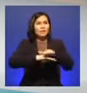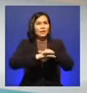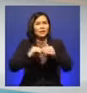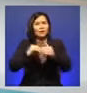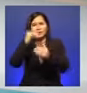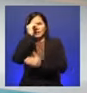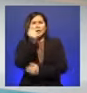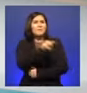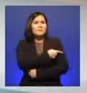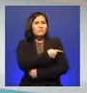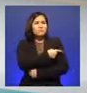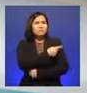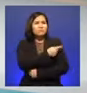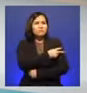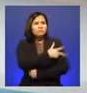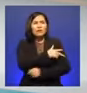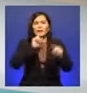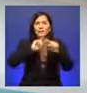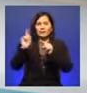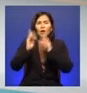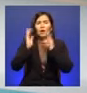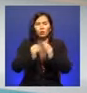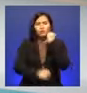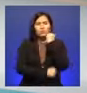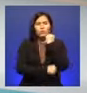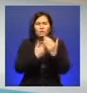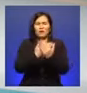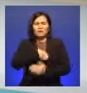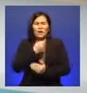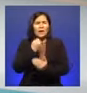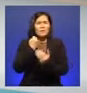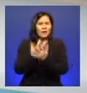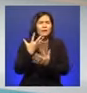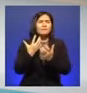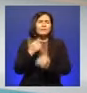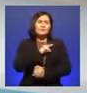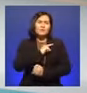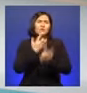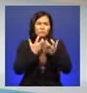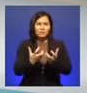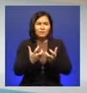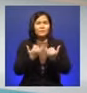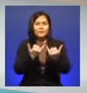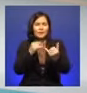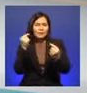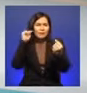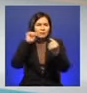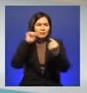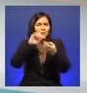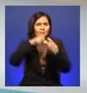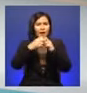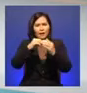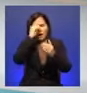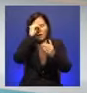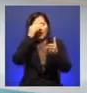ที่จนเนี่ยจะแบกภาระหนักกว่าคนที่มีรายได้ดีกว่าเพราะฉะนั้นเขาก็เลยเป็นเหตุให้เขาเข้าถึงการศึกษาได้น้อยลงก